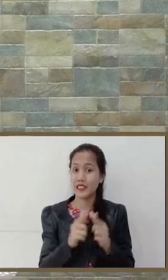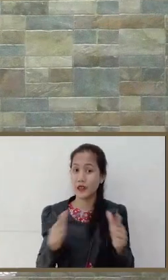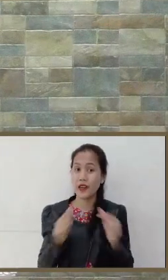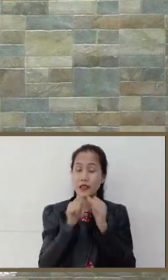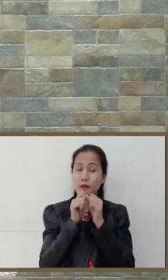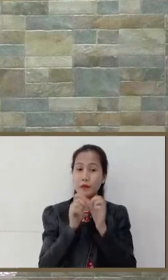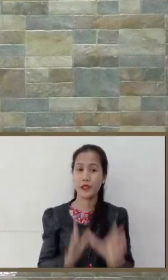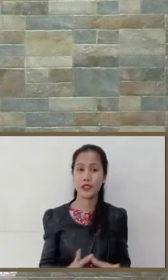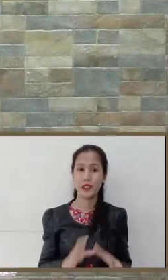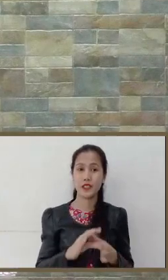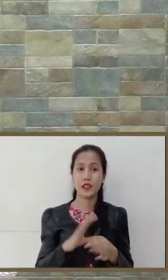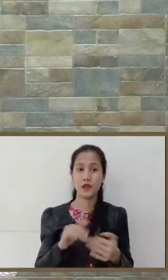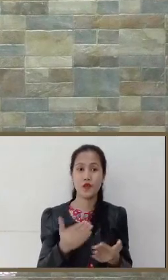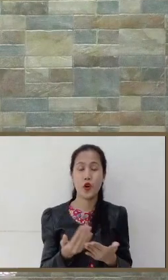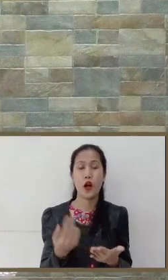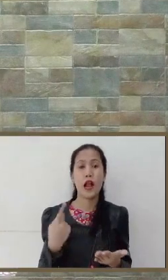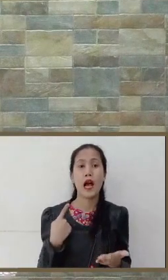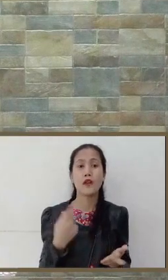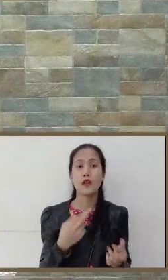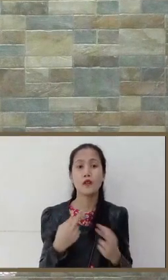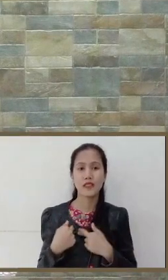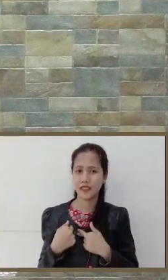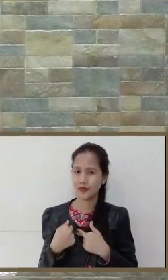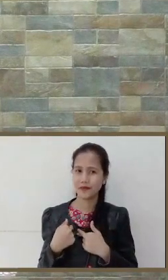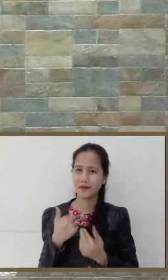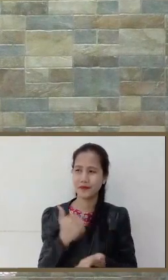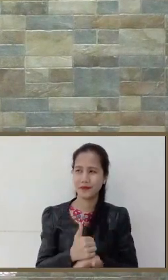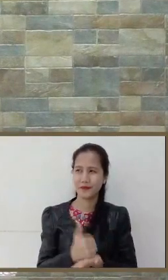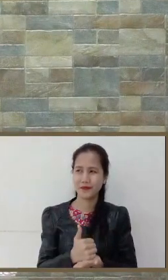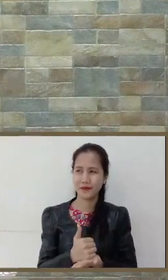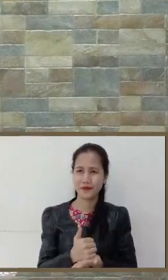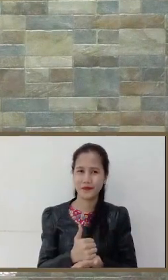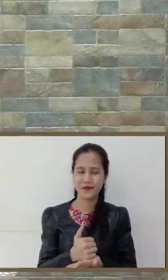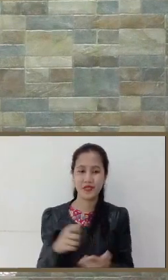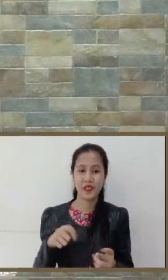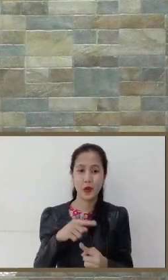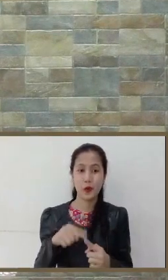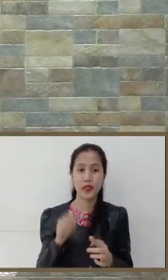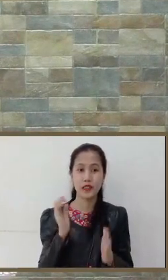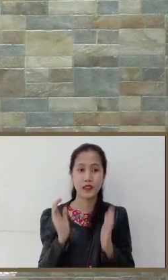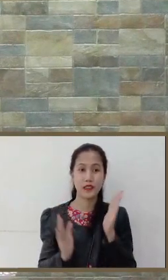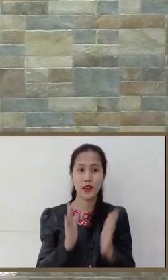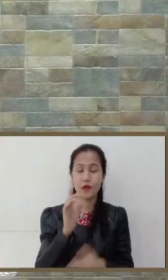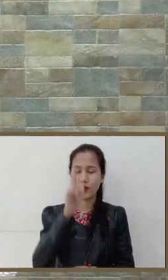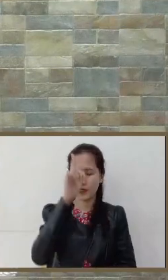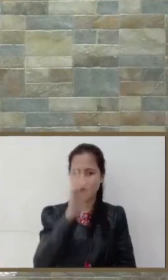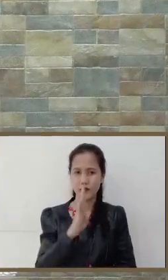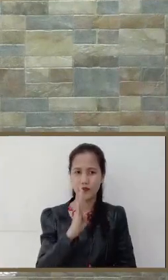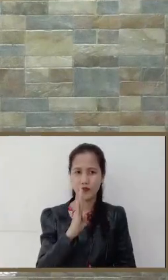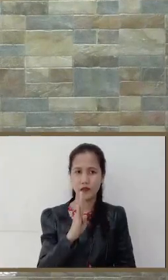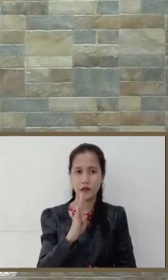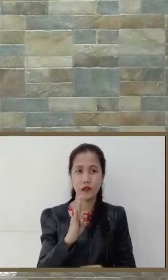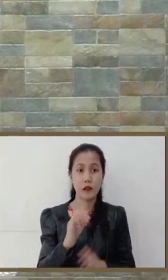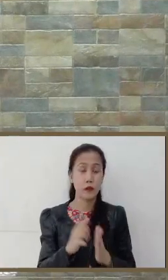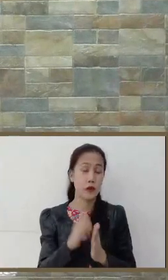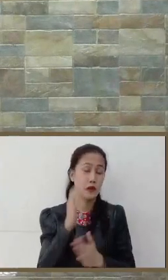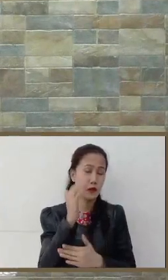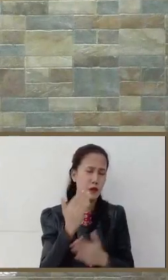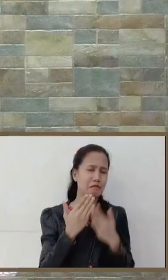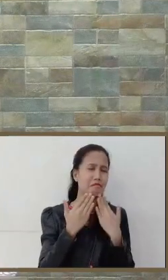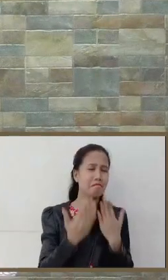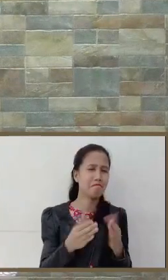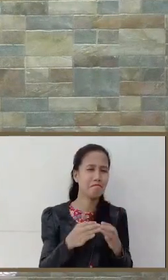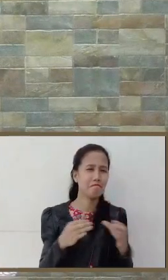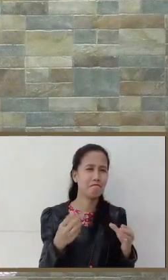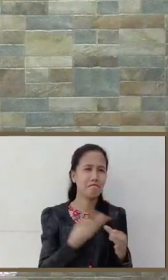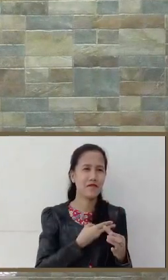of all na merong kabilang isang Kristiyano. Amen. Yung ikaw ay makapaglingkod po sa Panginoon. Kaya salamat po na ngayon nakakapaglingkod po tayo sa Panginoon.